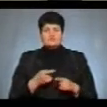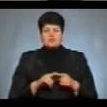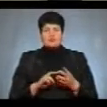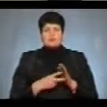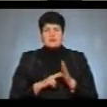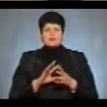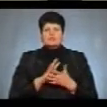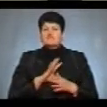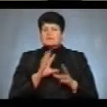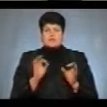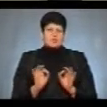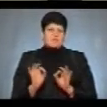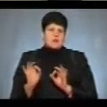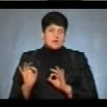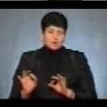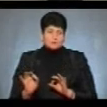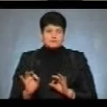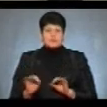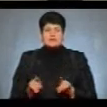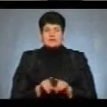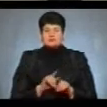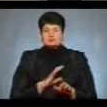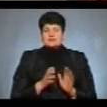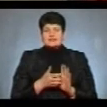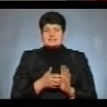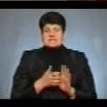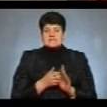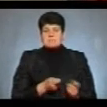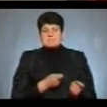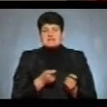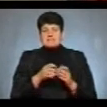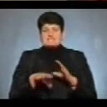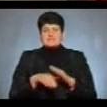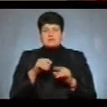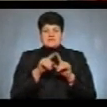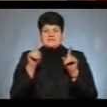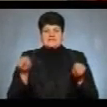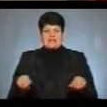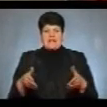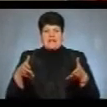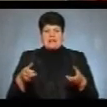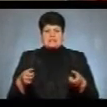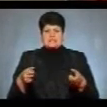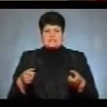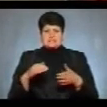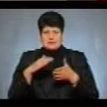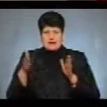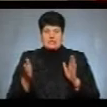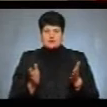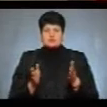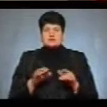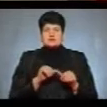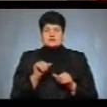було все нормально. Також були нестача переносних виборчих скриньок на великих виборчих дільницях замість